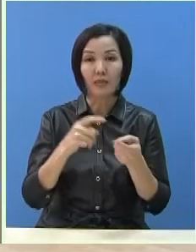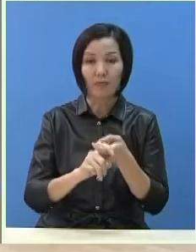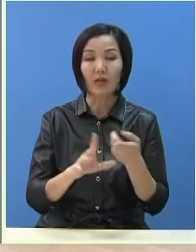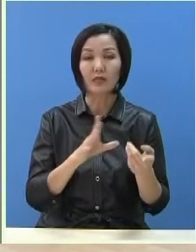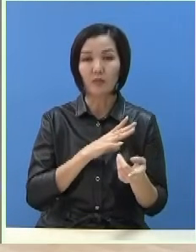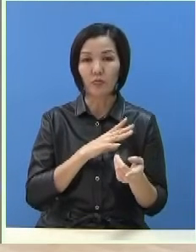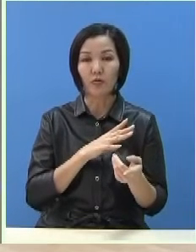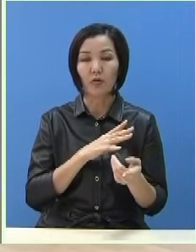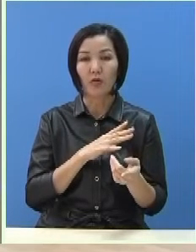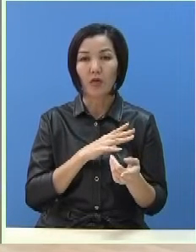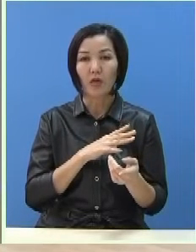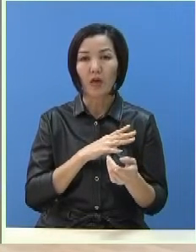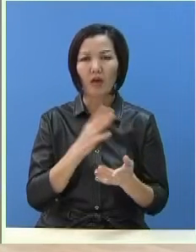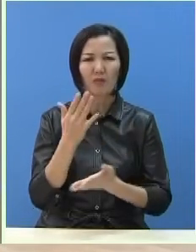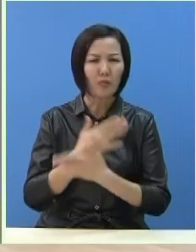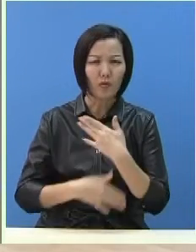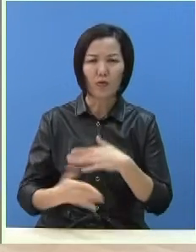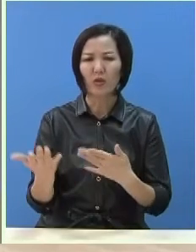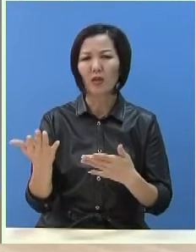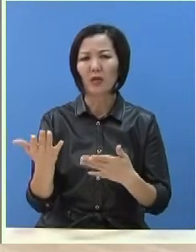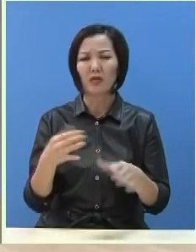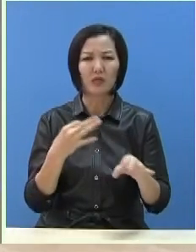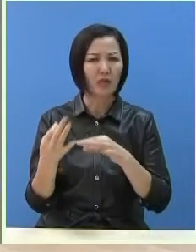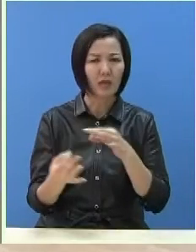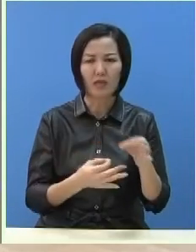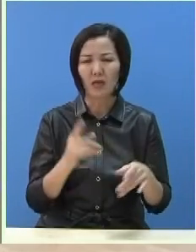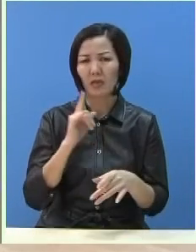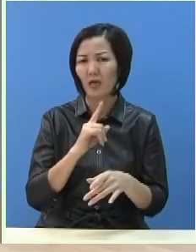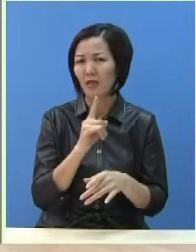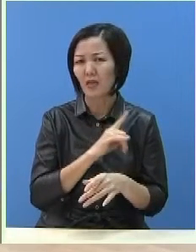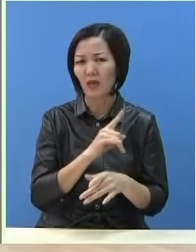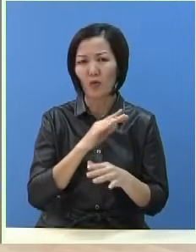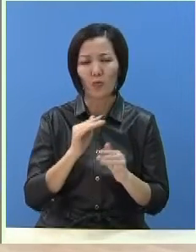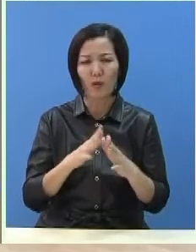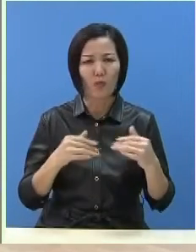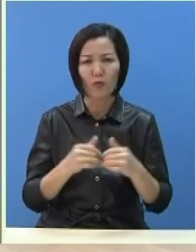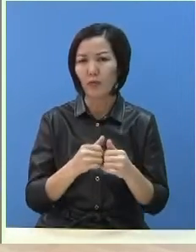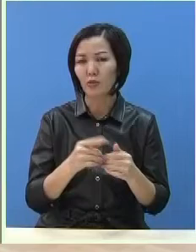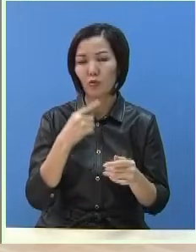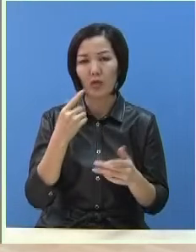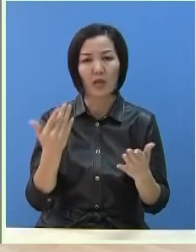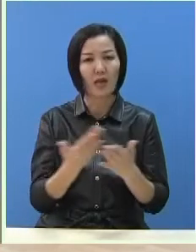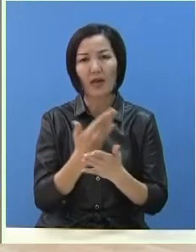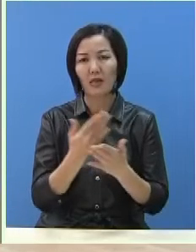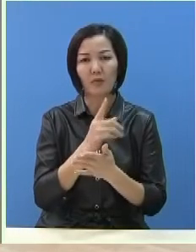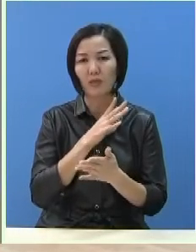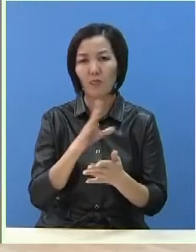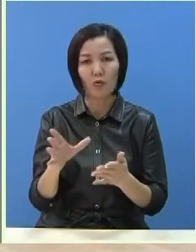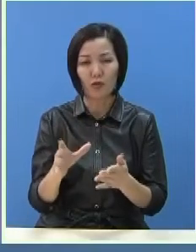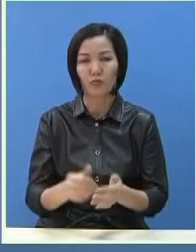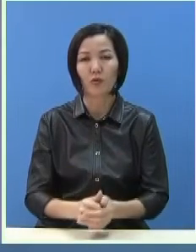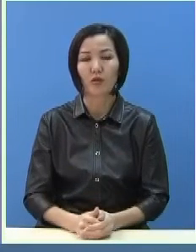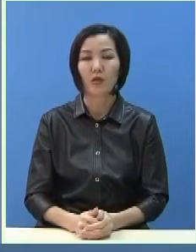фактор тетіктер бар, бірақ саясат дұрыс болмағаннан кейін ол дұрыс жүрген жоқ. Сондықтан бірінші кезекте саясат болады. Сондықтан қазір бірінші алғаш көтеріліп жатқан мәселе, ал